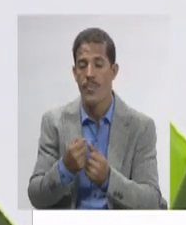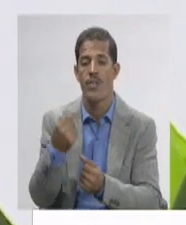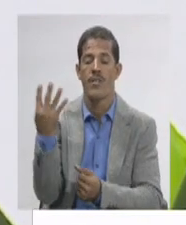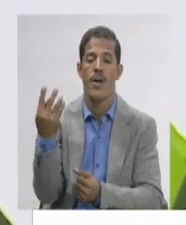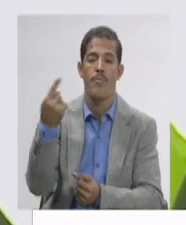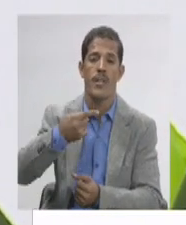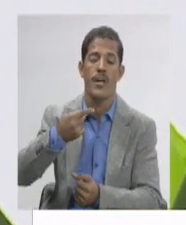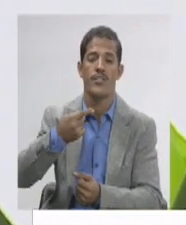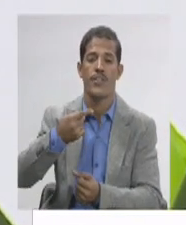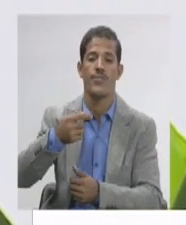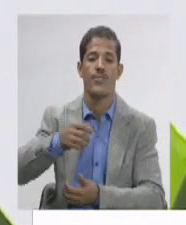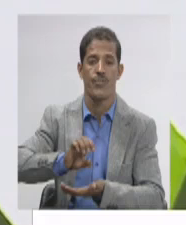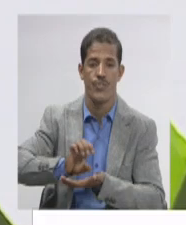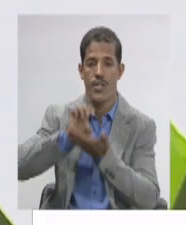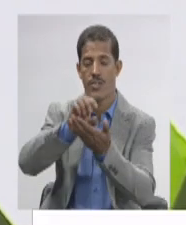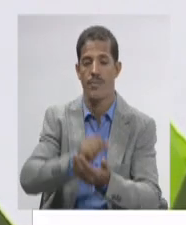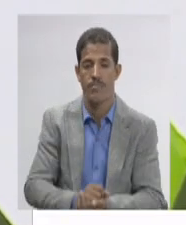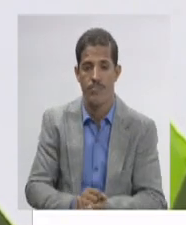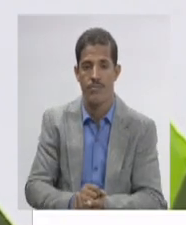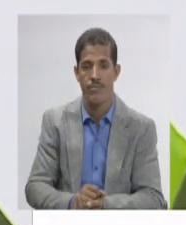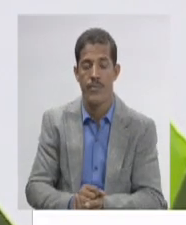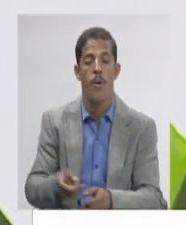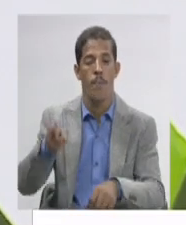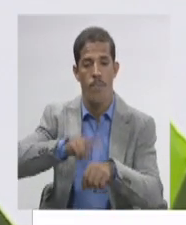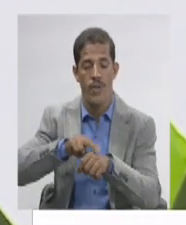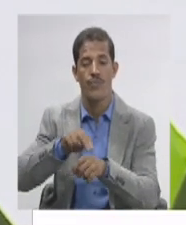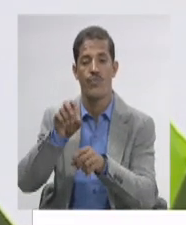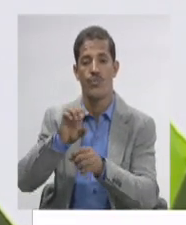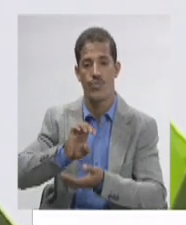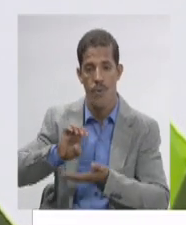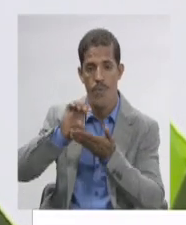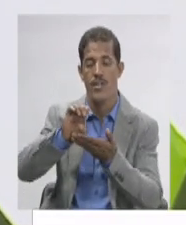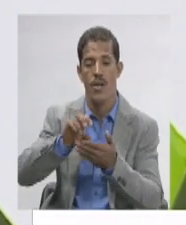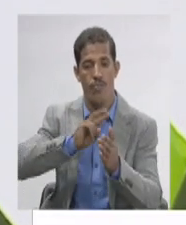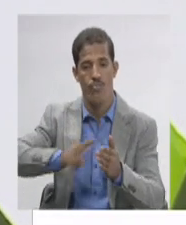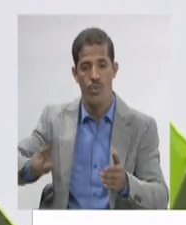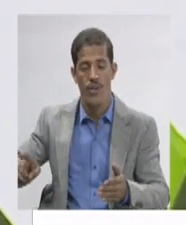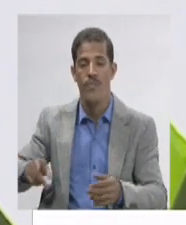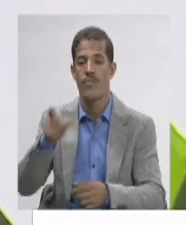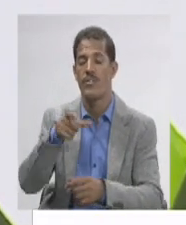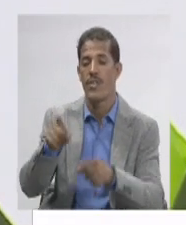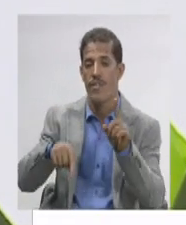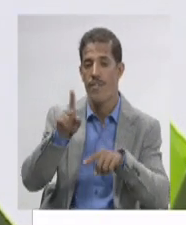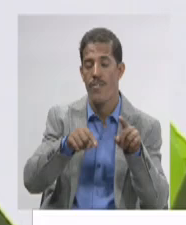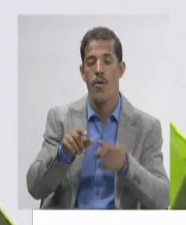جائزه بالاضافه الى جوائز تشجيعيه عديده حصل عليها بعض